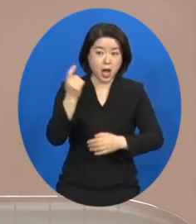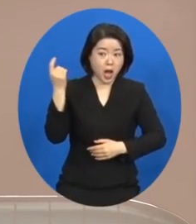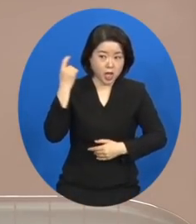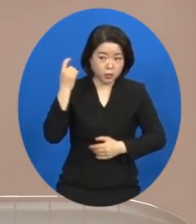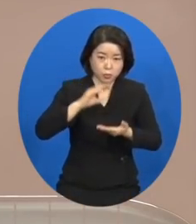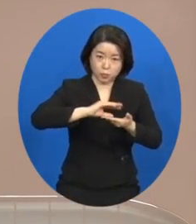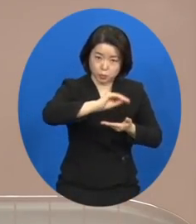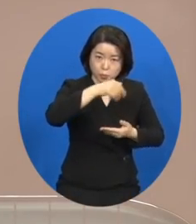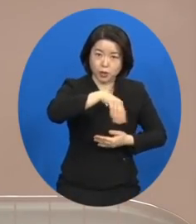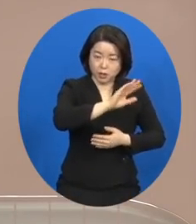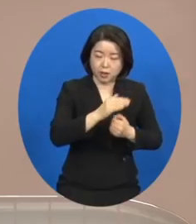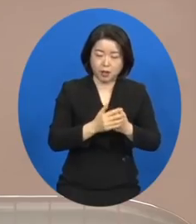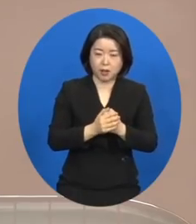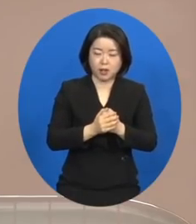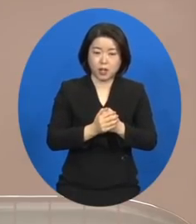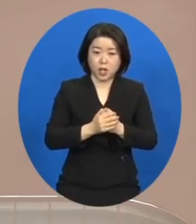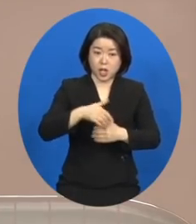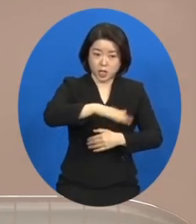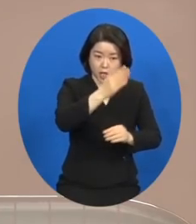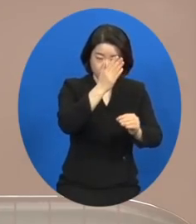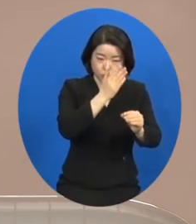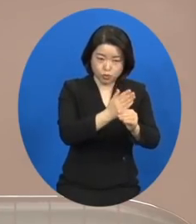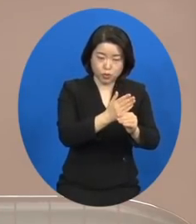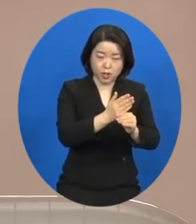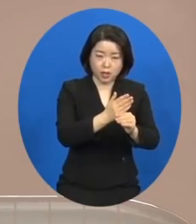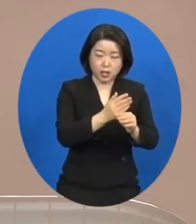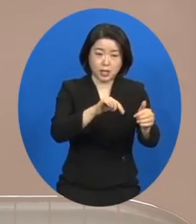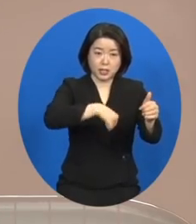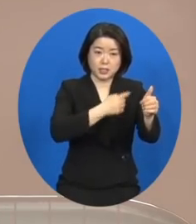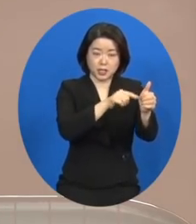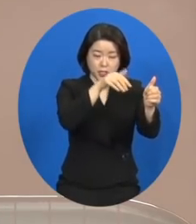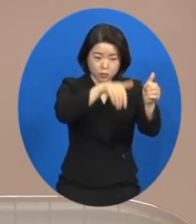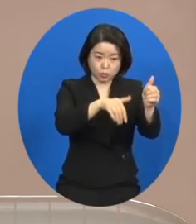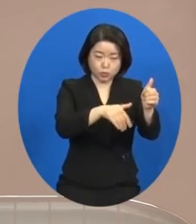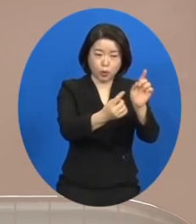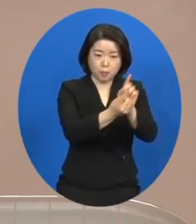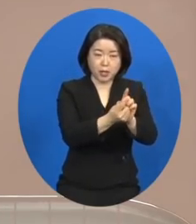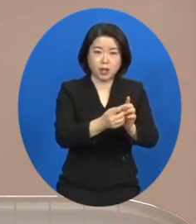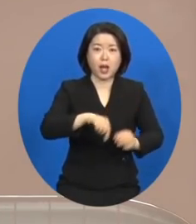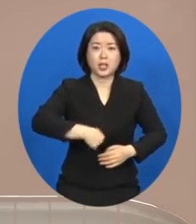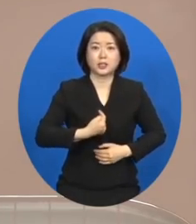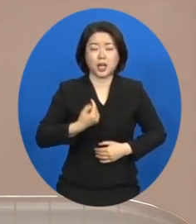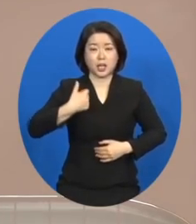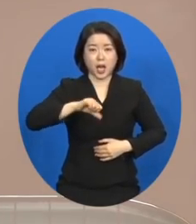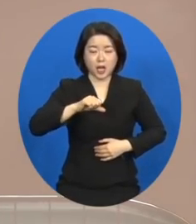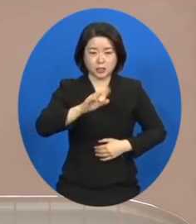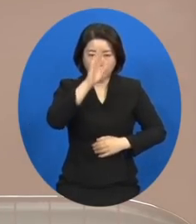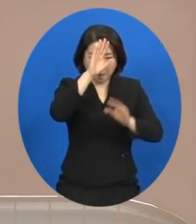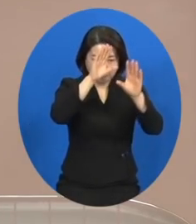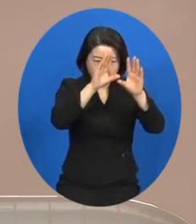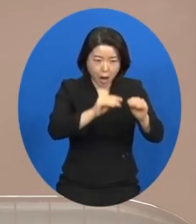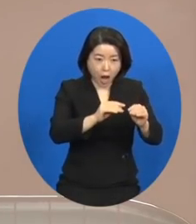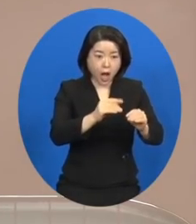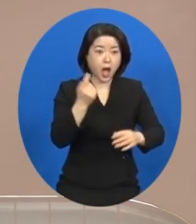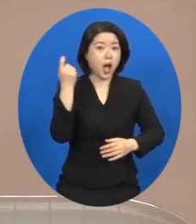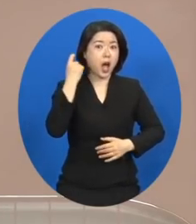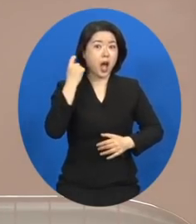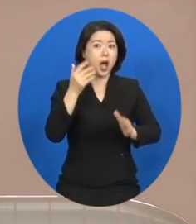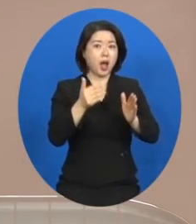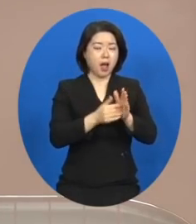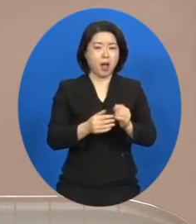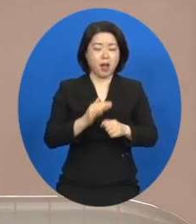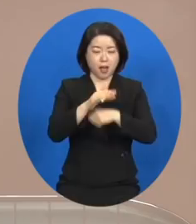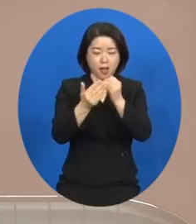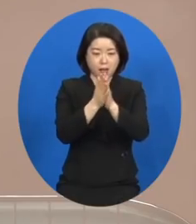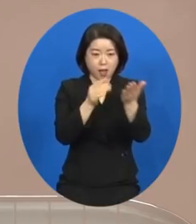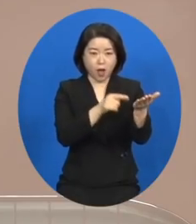말씀드린 대로 중간에 종들을 만나면서 그 아들이 낳은 소식을 듣고 그러면서 성경 뭐라고 하냐면 온 가족이 믿게